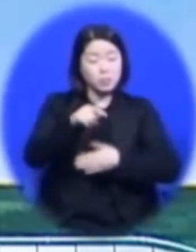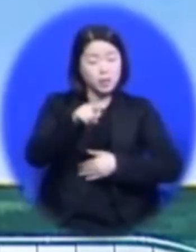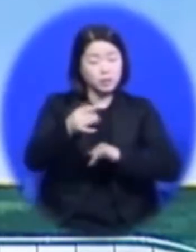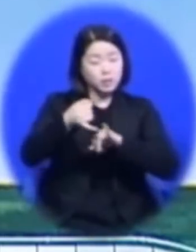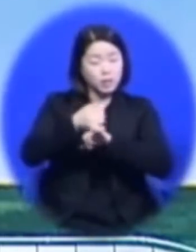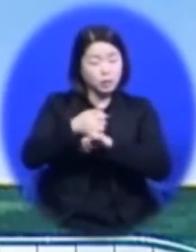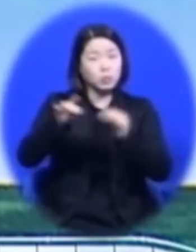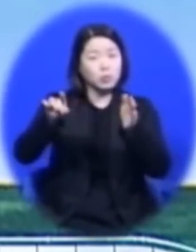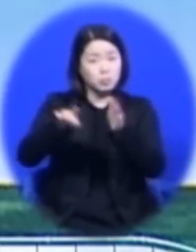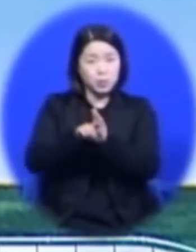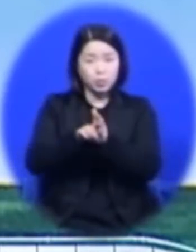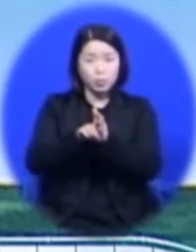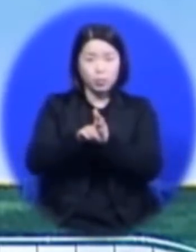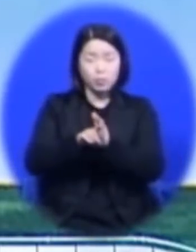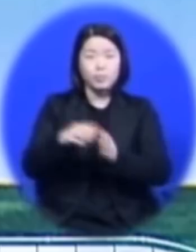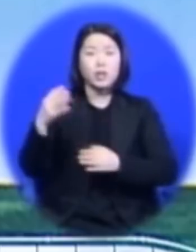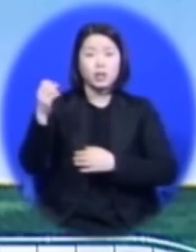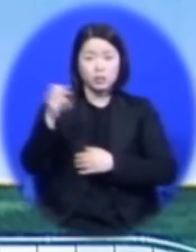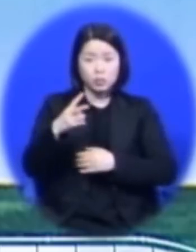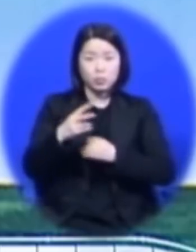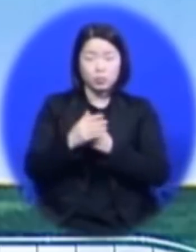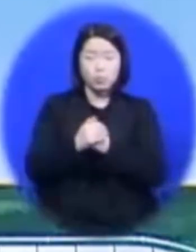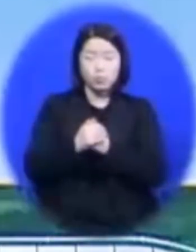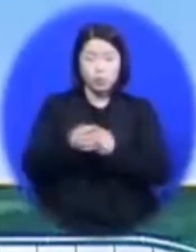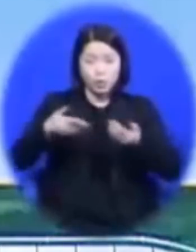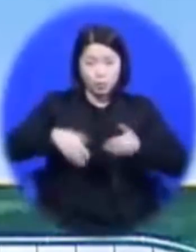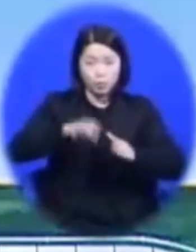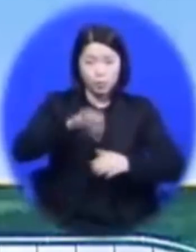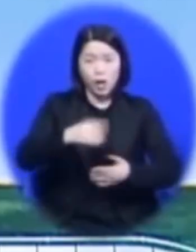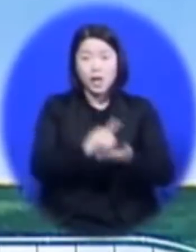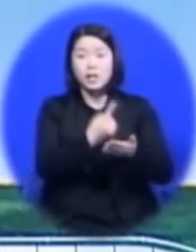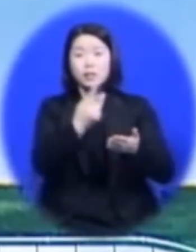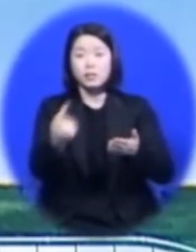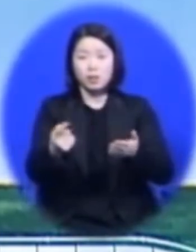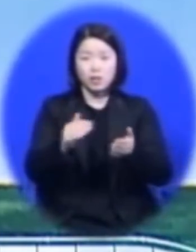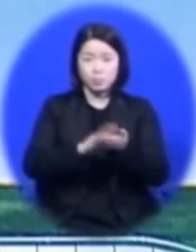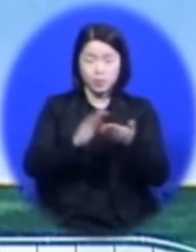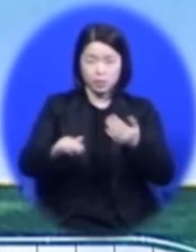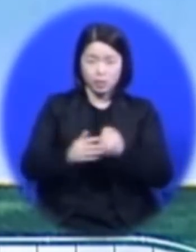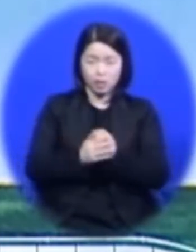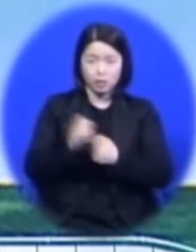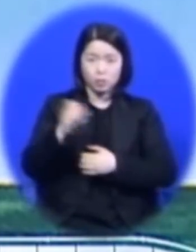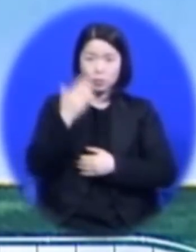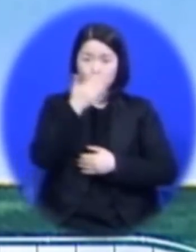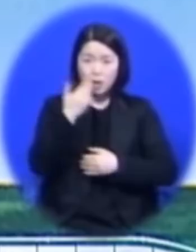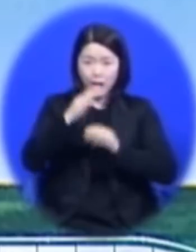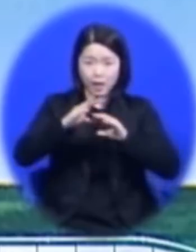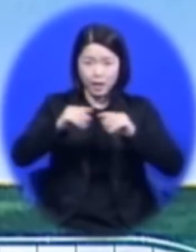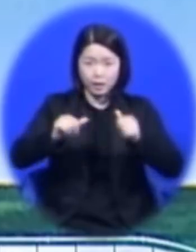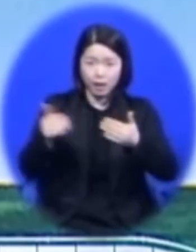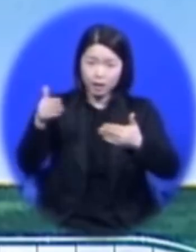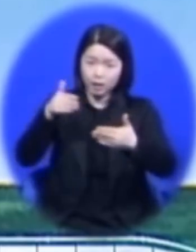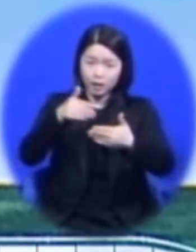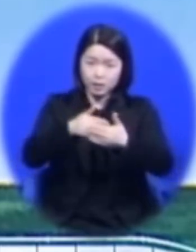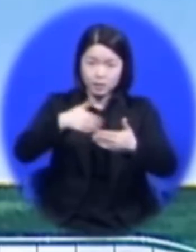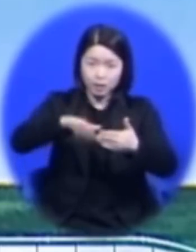믿고 그리고 고향을 떠납니다 그리고 가나안 땅까지 가죠